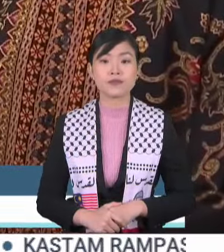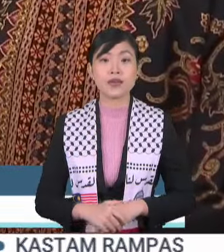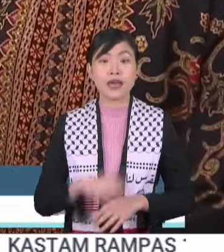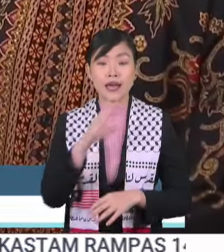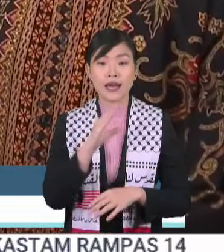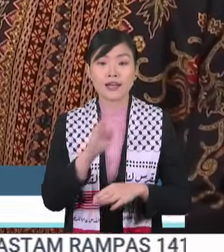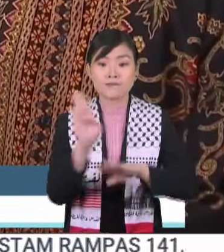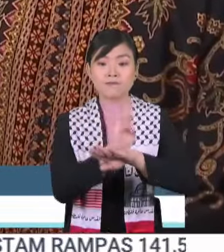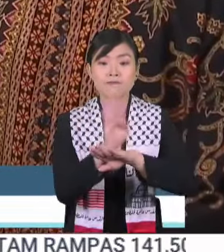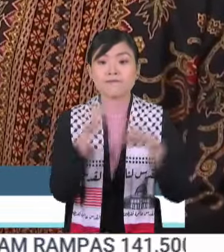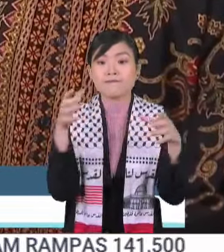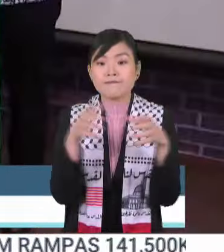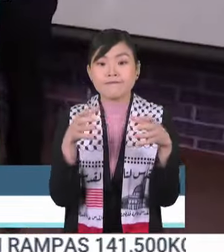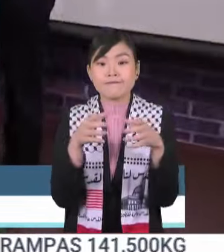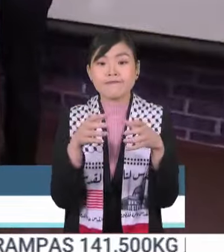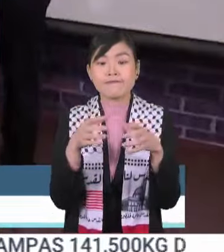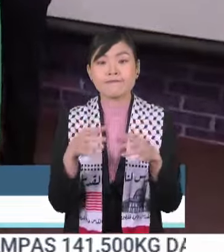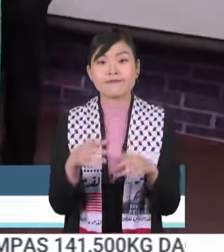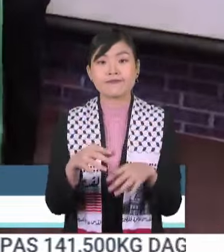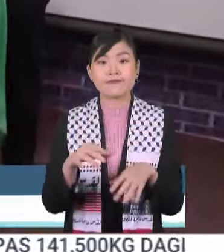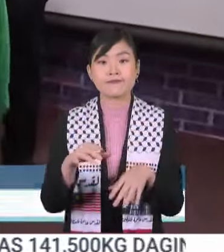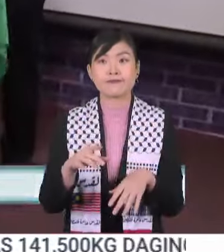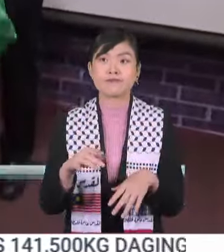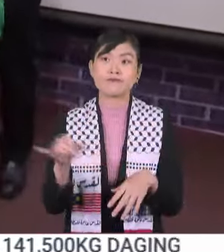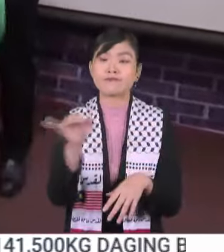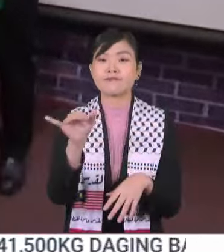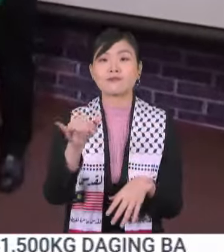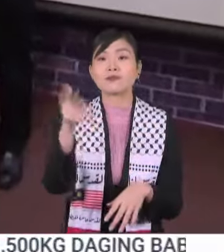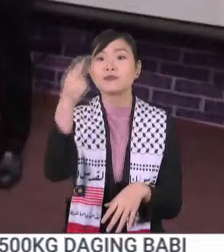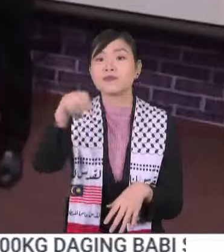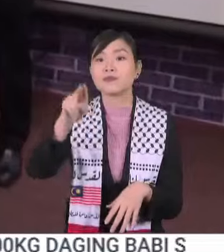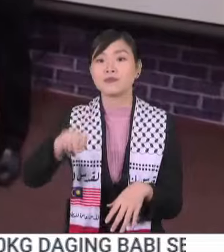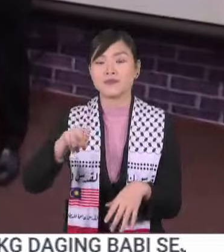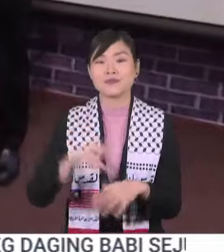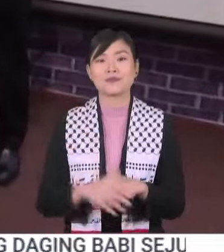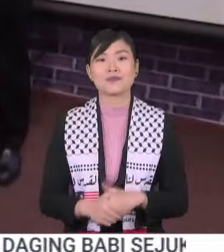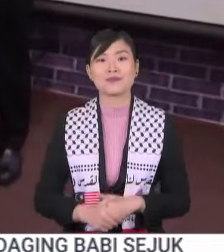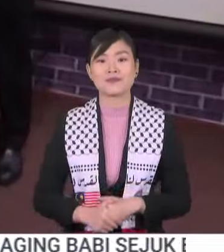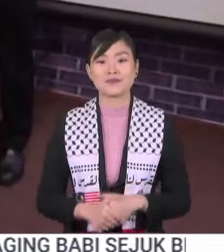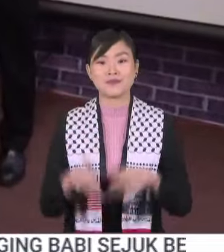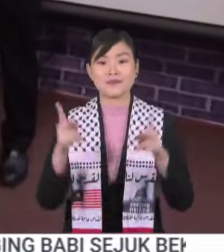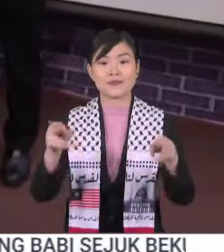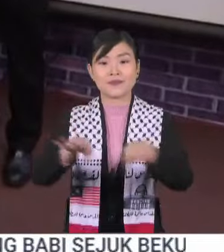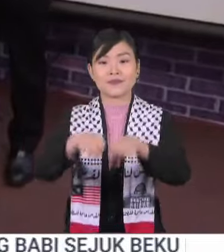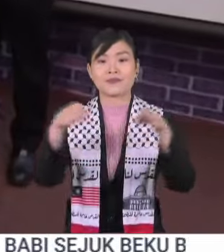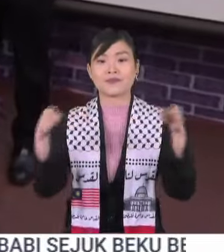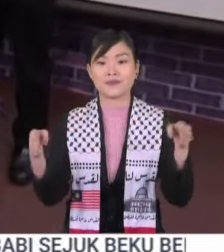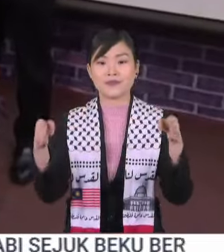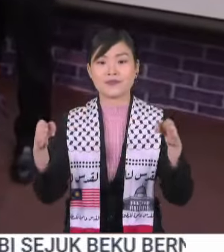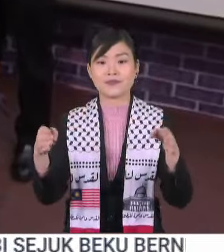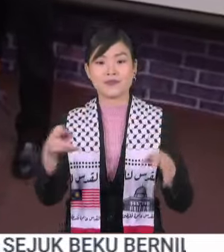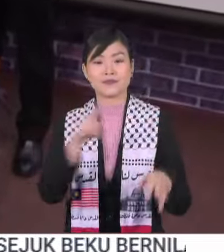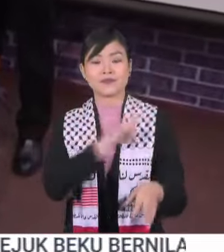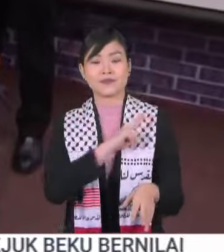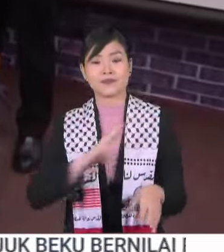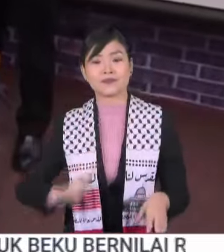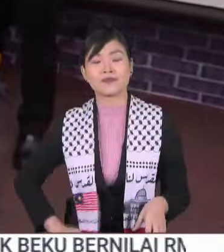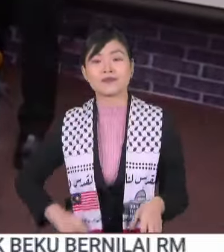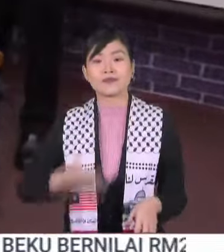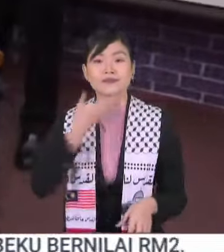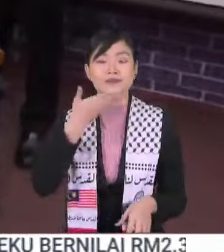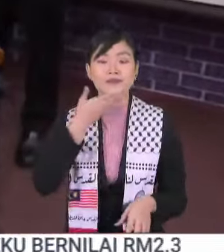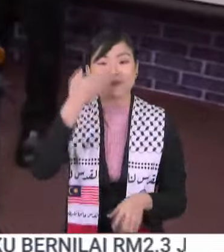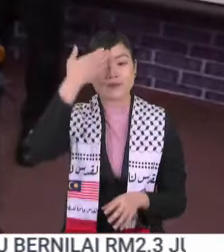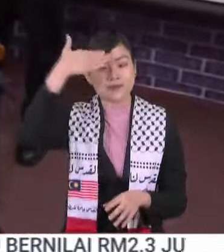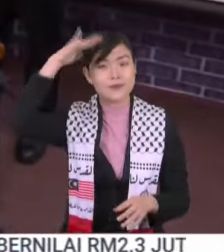business Ya seperti buat ehaling Majlis pelancarannya disempurnakan raja muda Perlis tuanku Syed faizuddin